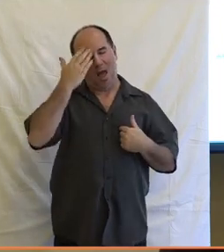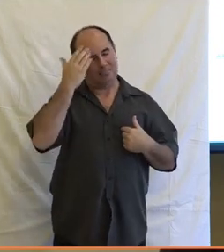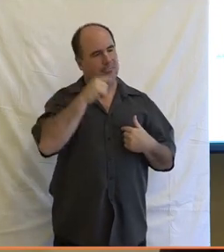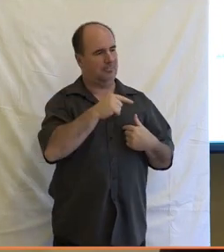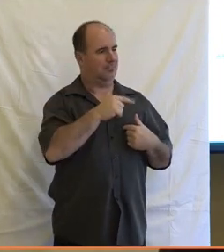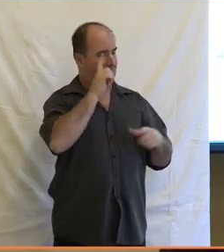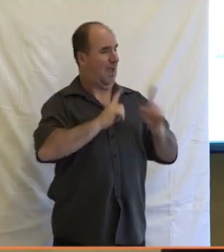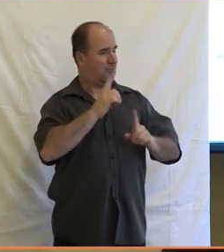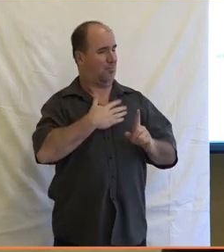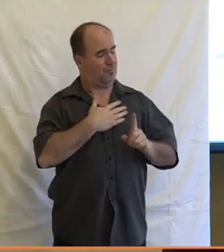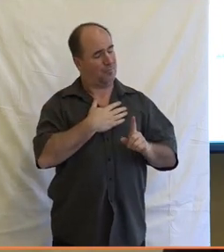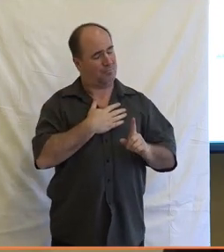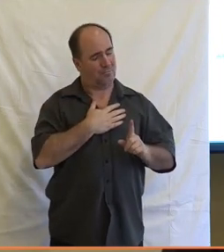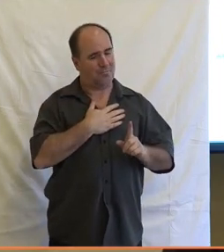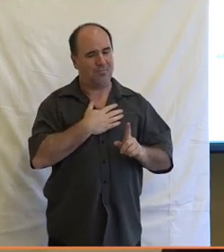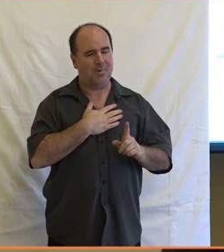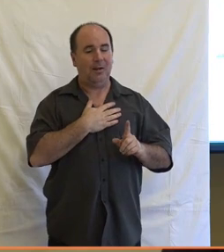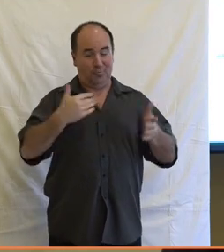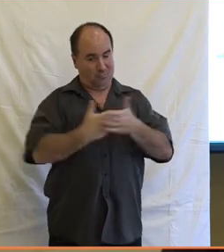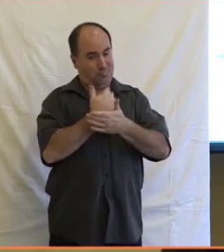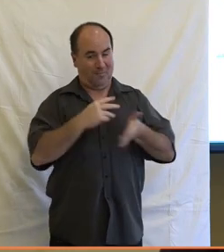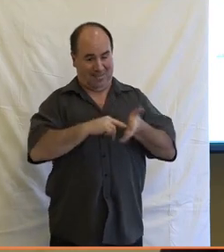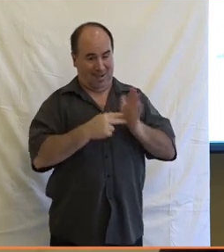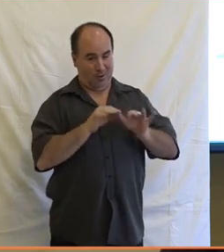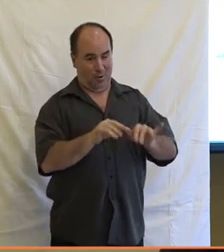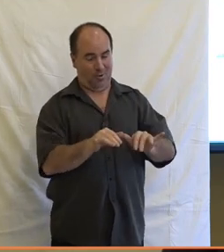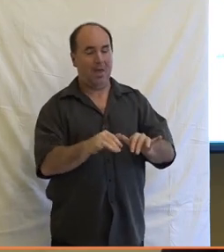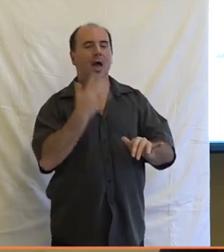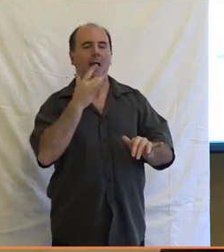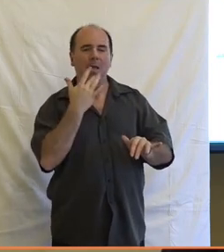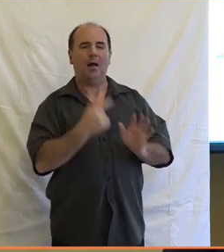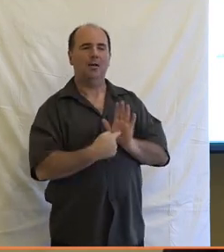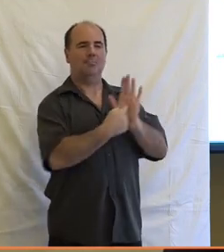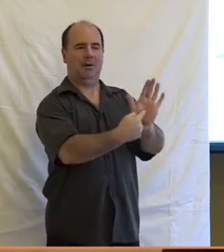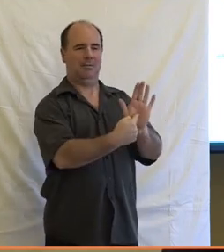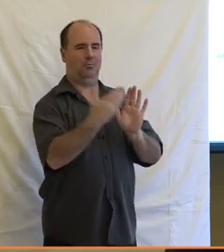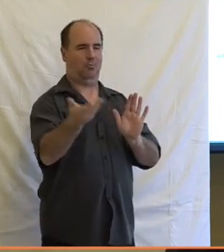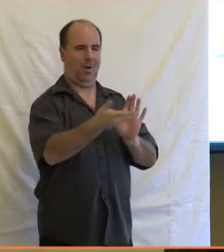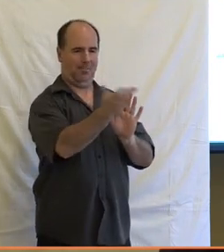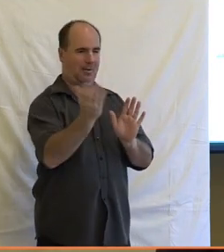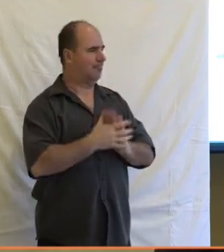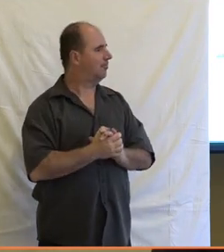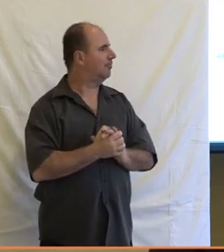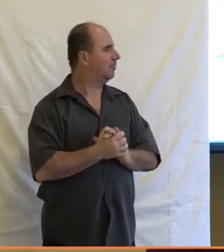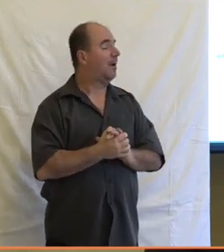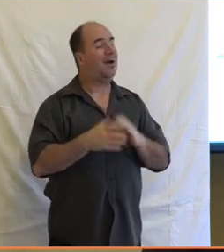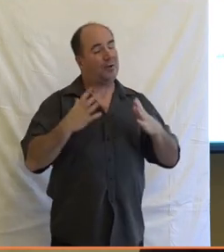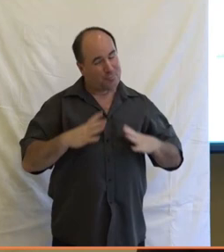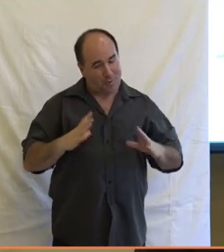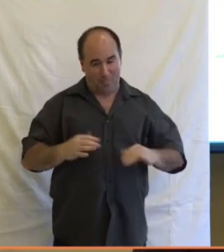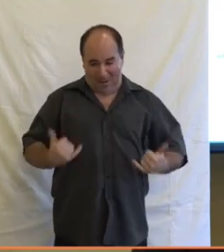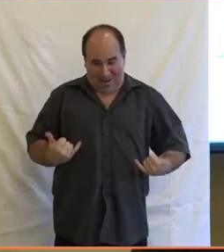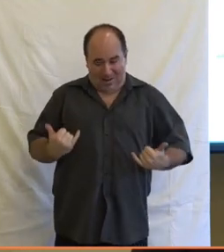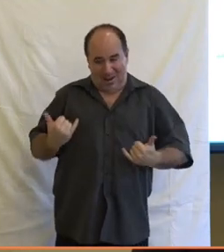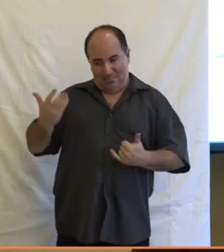jako ten způsob, jakým jsou tady ty nové technologie prezentovány. Že to dost často právě tím, zase co už tady zaznělo dopoledne,